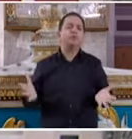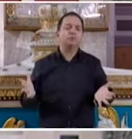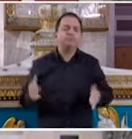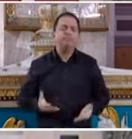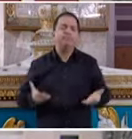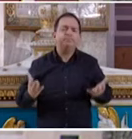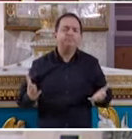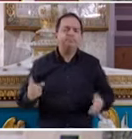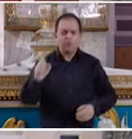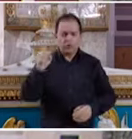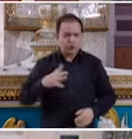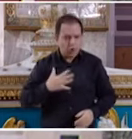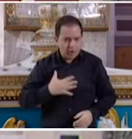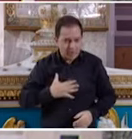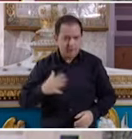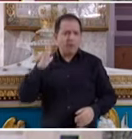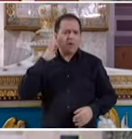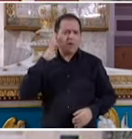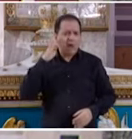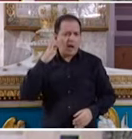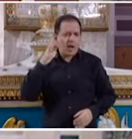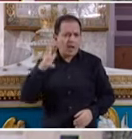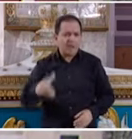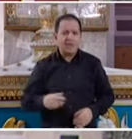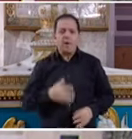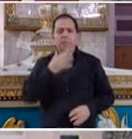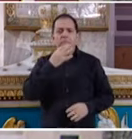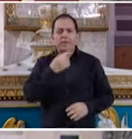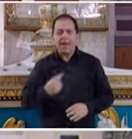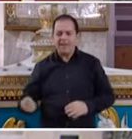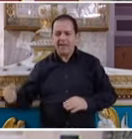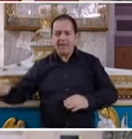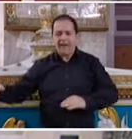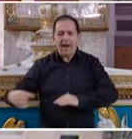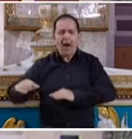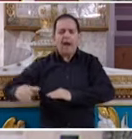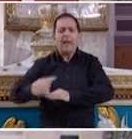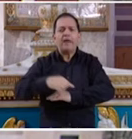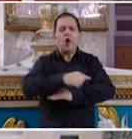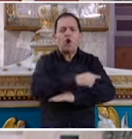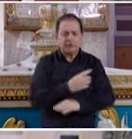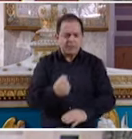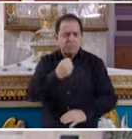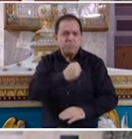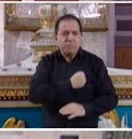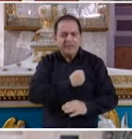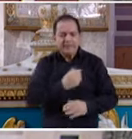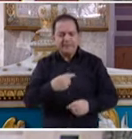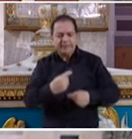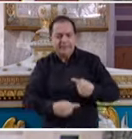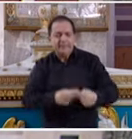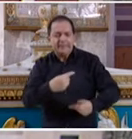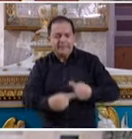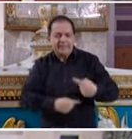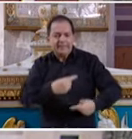μου, υφαίνεται καθημερινά στον αργαλιό της πίστεως, με στιμόνικα σταθερό τις ευλογίες,